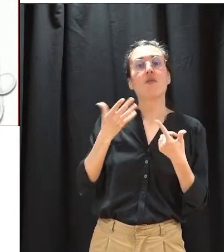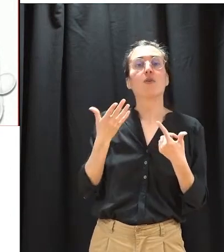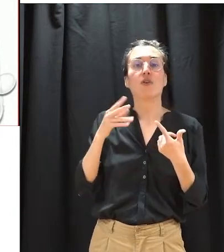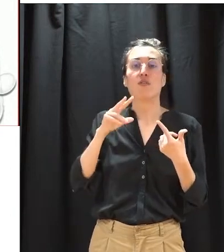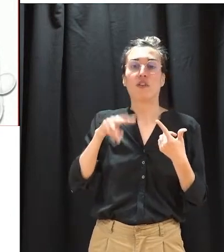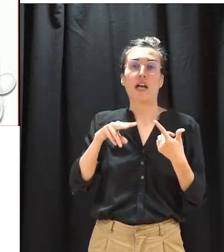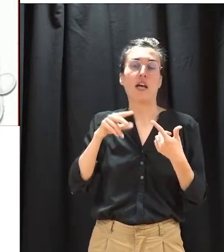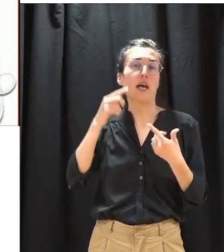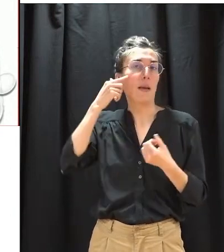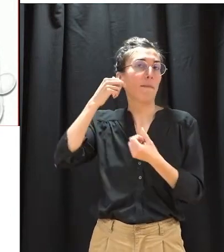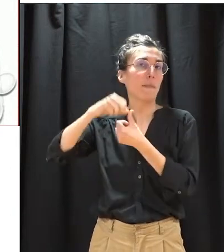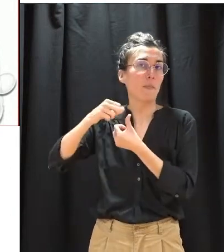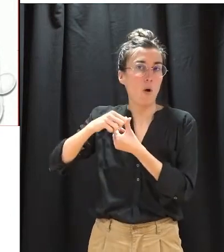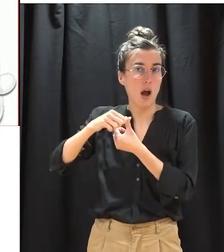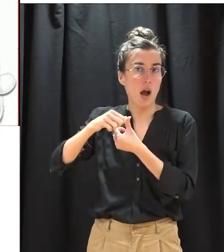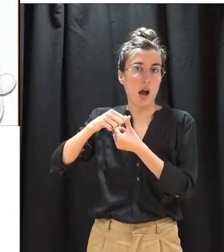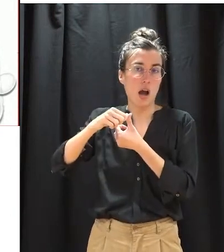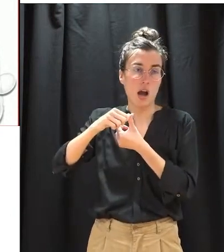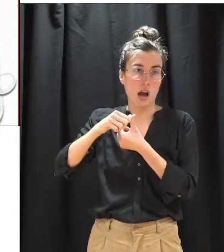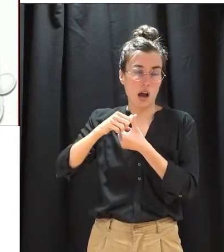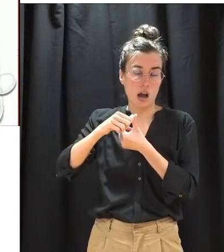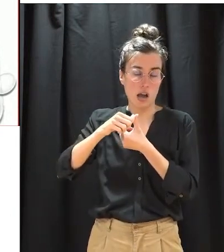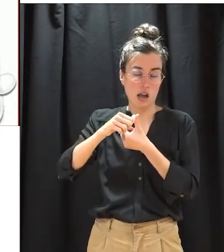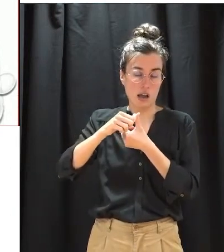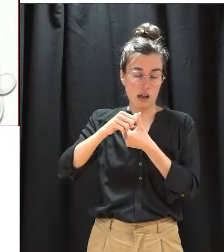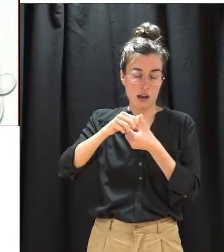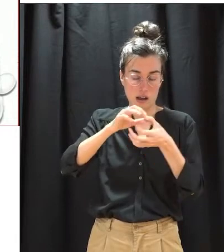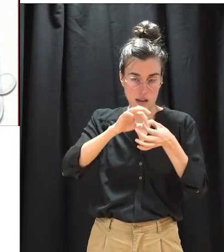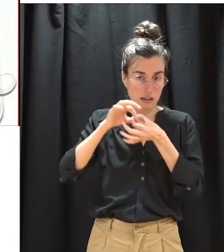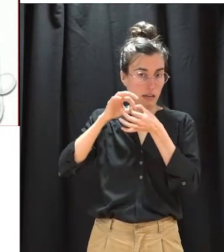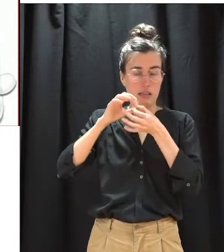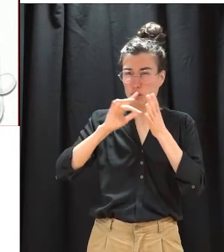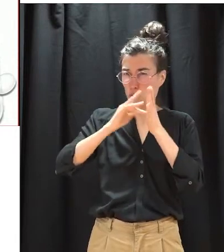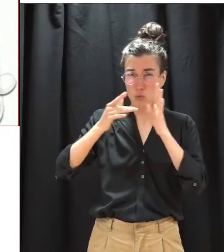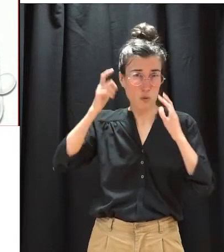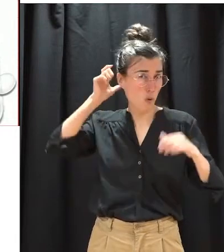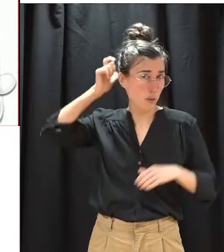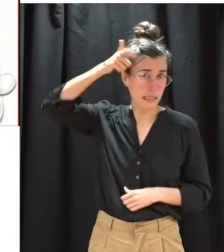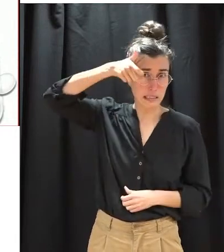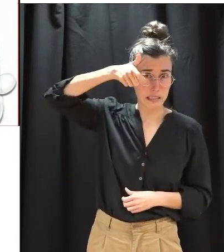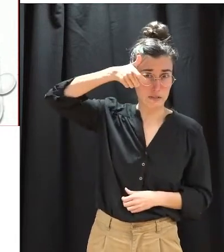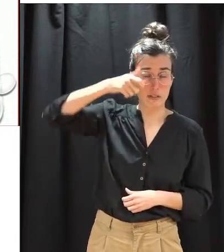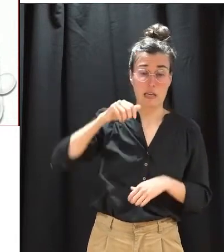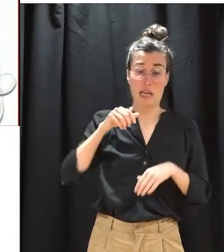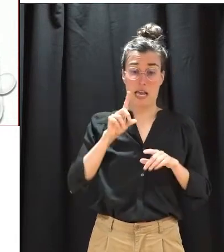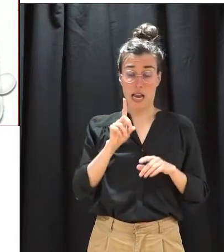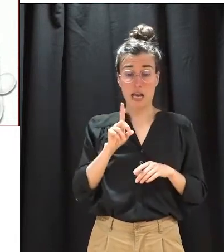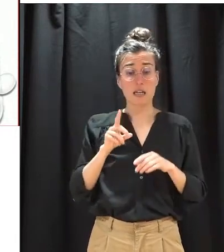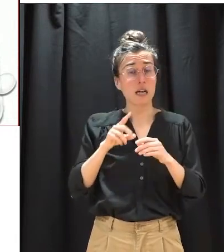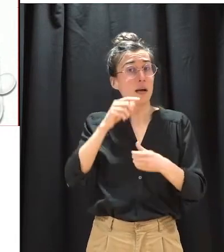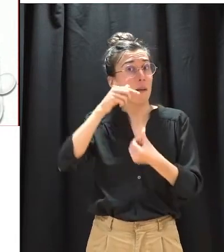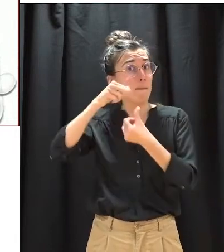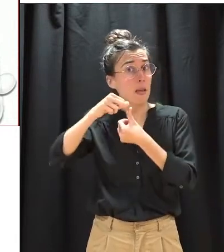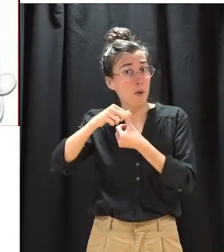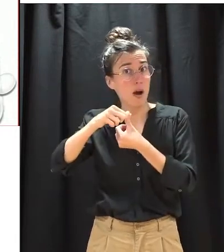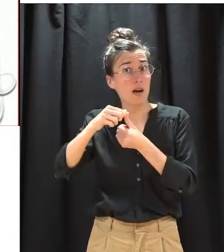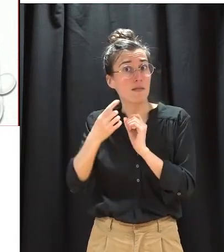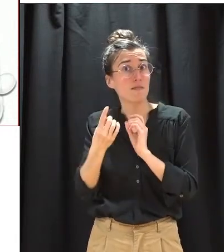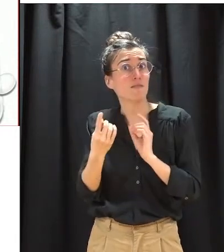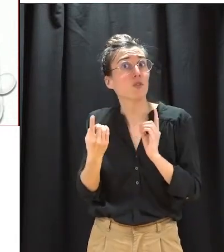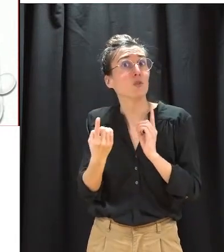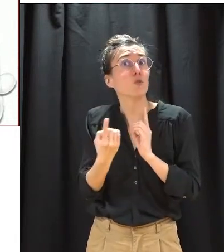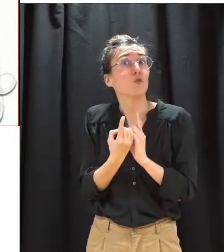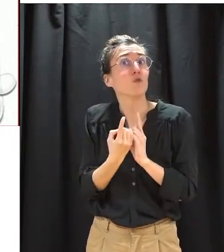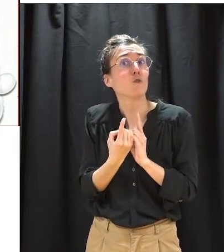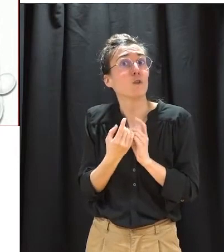mais cette mémoire elle est importante dans toutes les activités cognitives, et d'autant plus cette mémoire de travail, cette mémoire à court terme, qui est très sollicitée